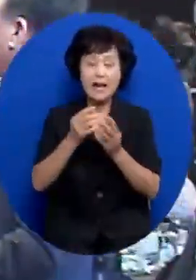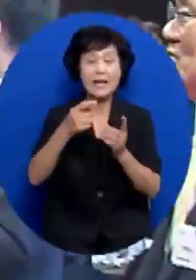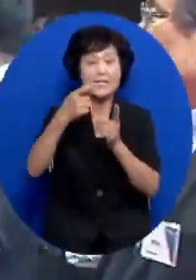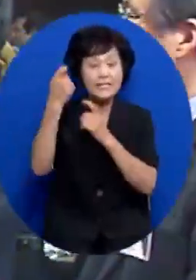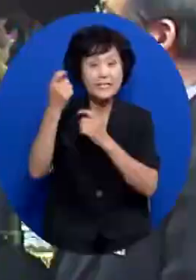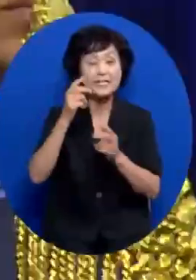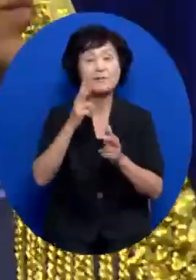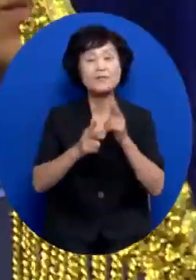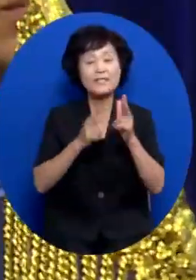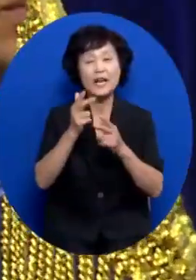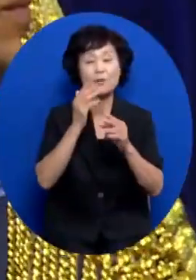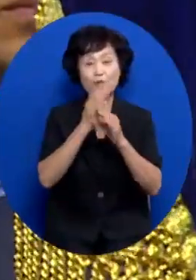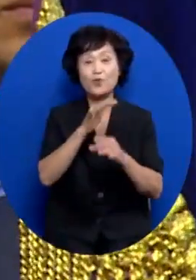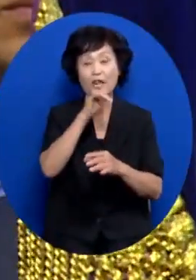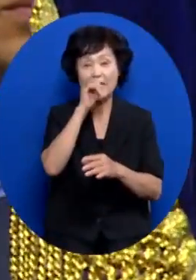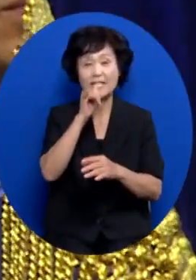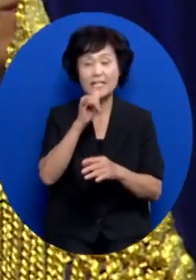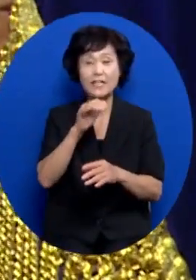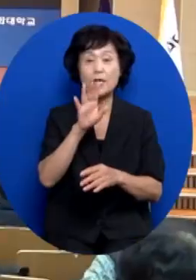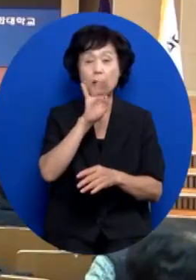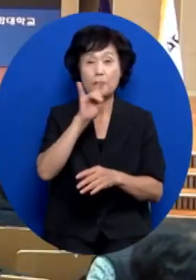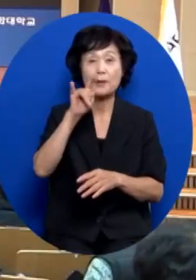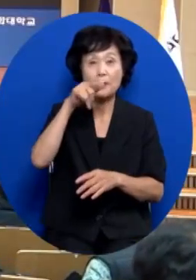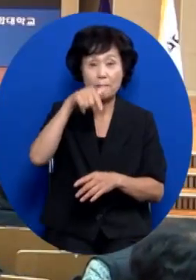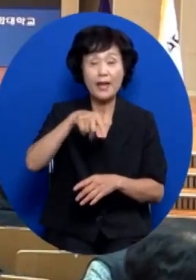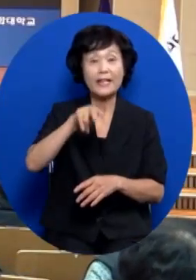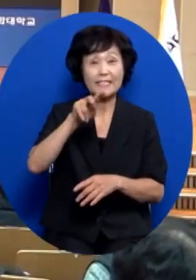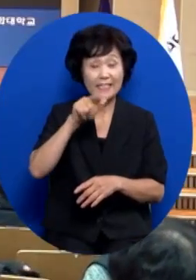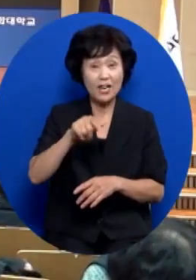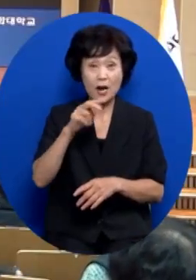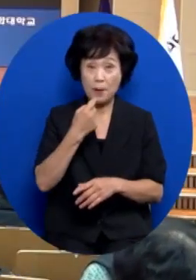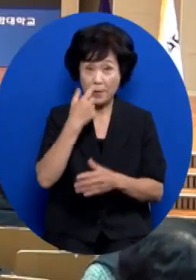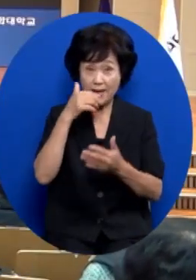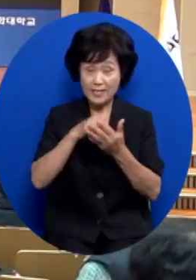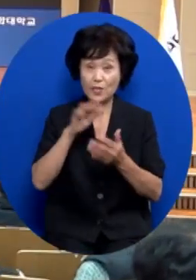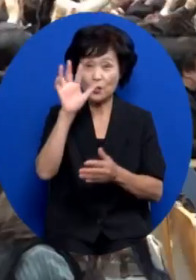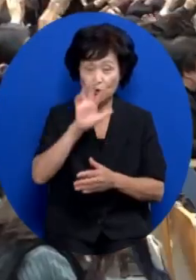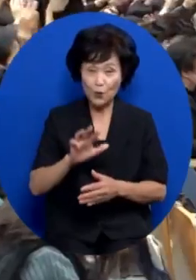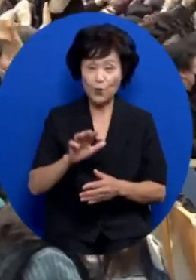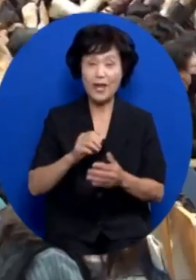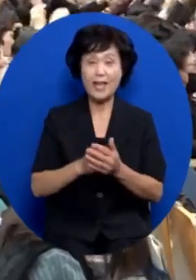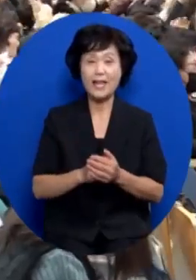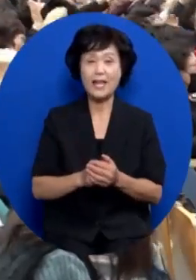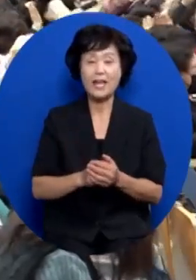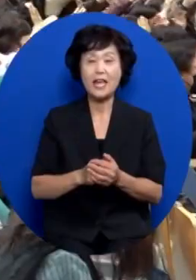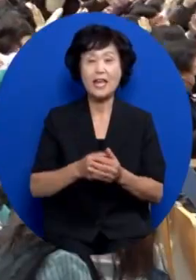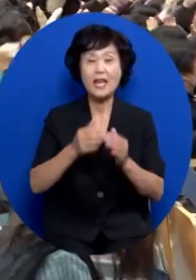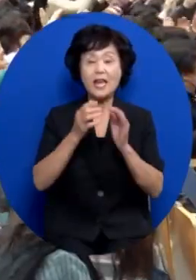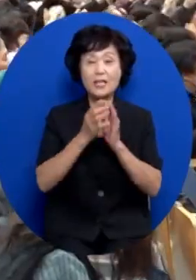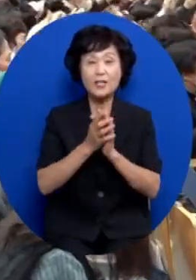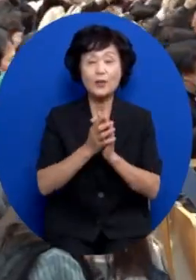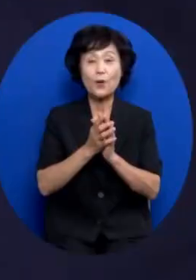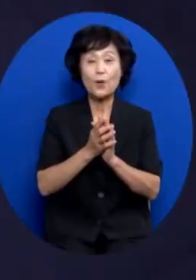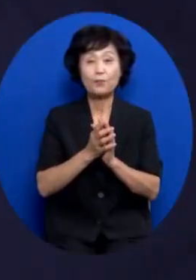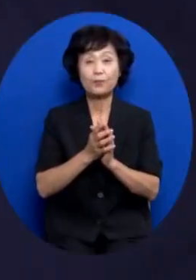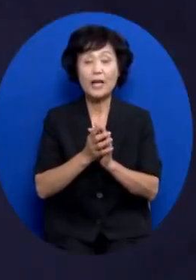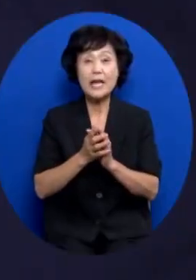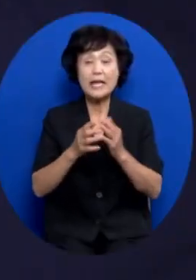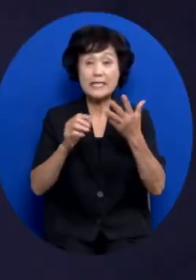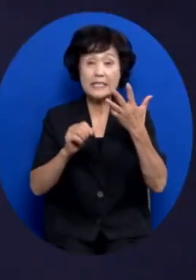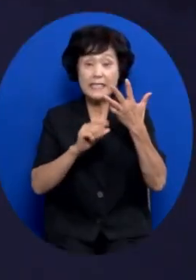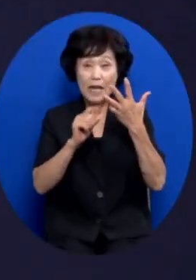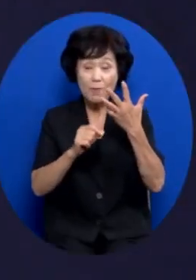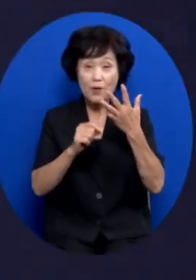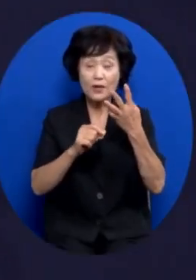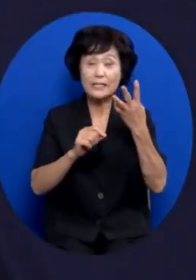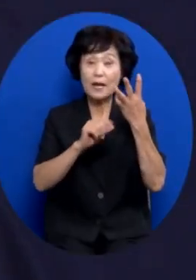진행해온 대한예수교장로의 백석총회. 지난 1월 목회자 영성대회를 통해 기도 성령운동으로 새해를 시작했고 3월에는